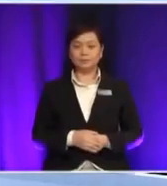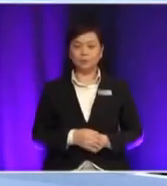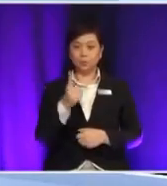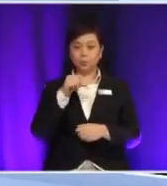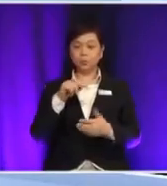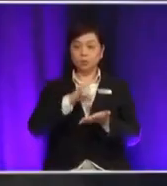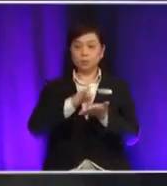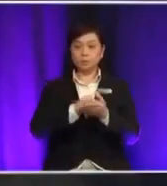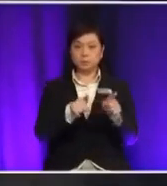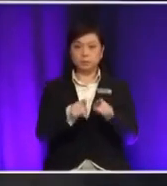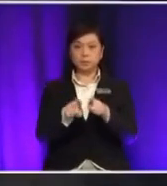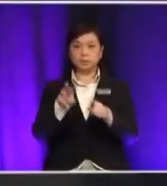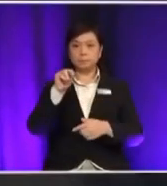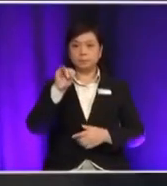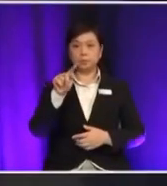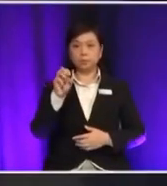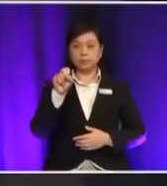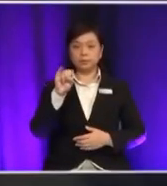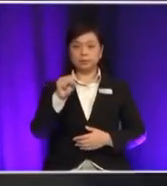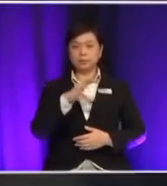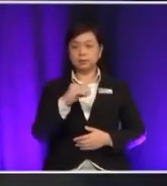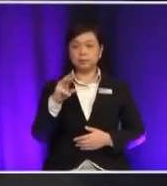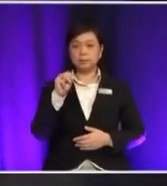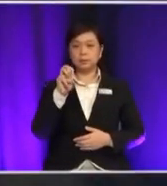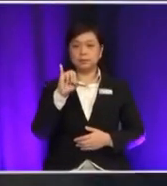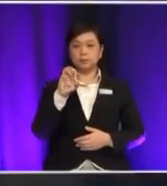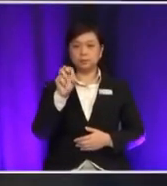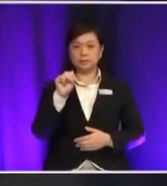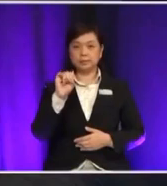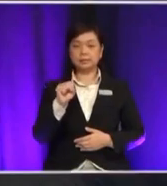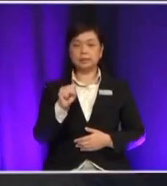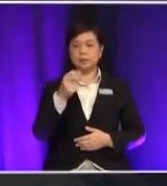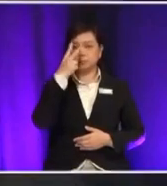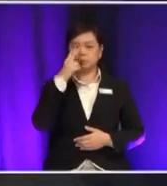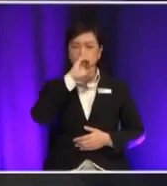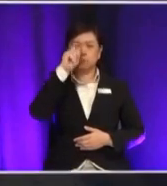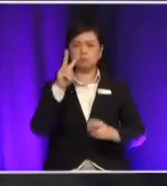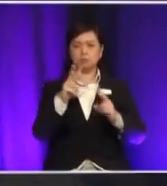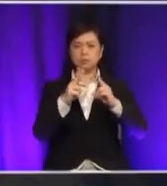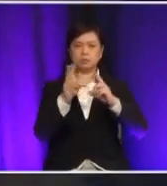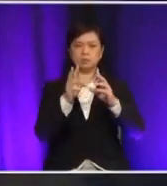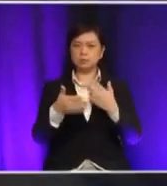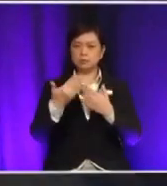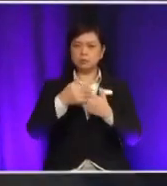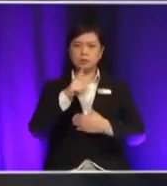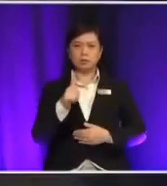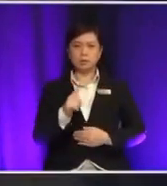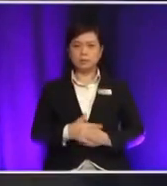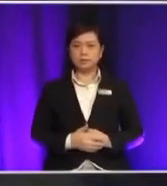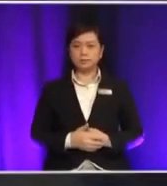antara mitosis dan meiosis oke baiklah suara ini macam senang sangat mencoba